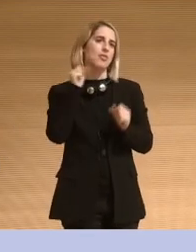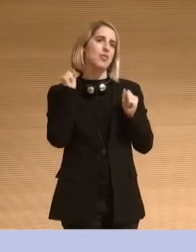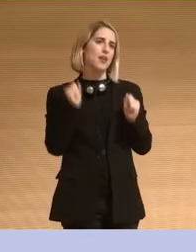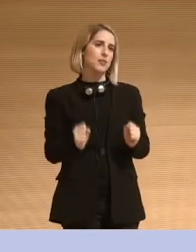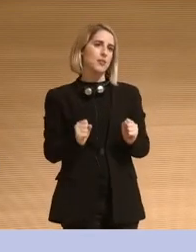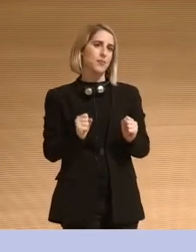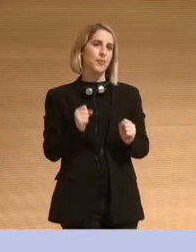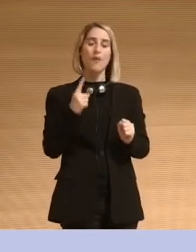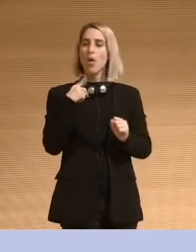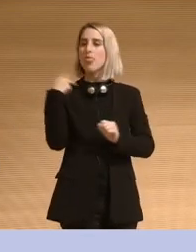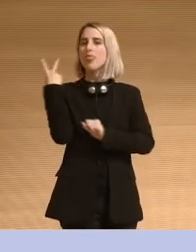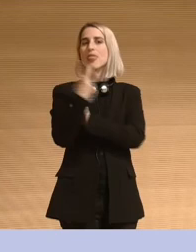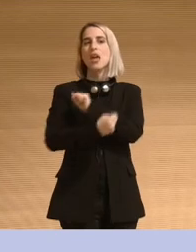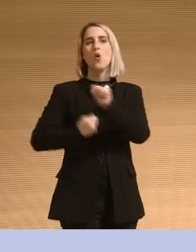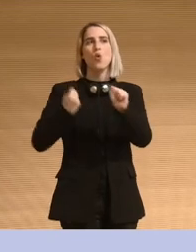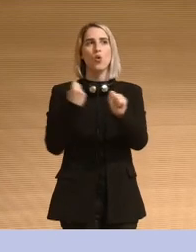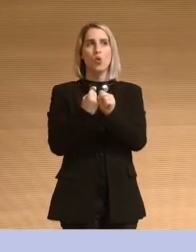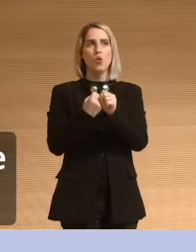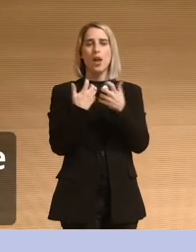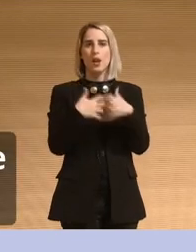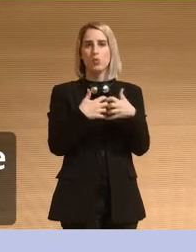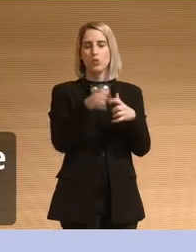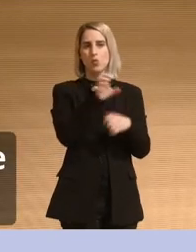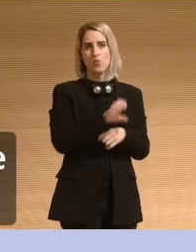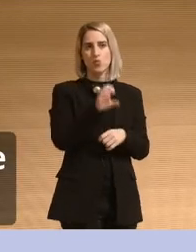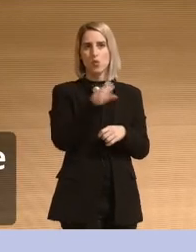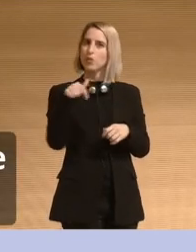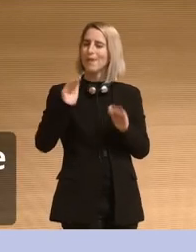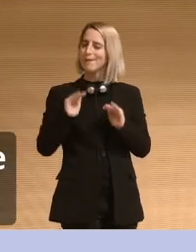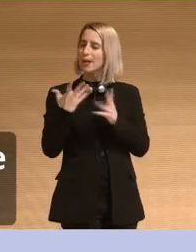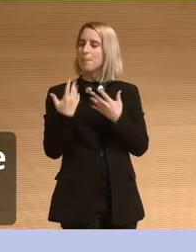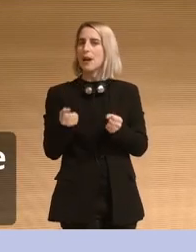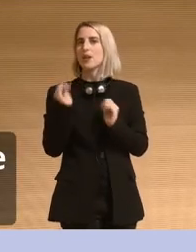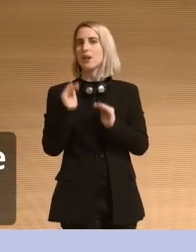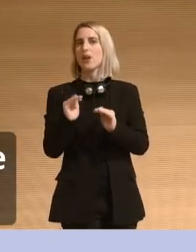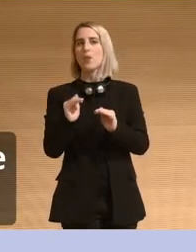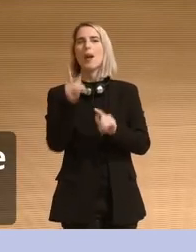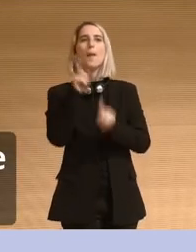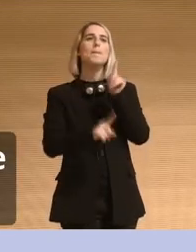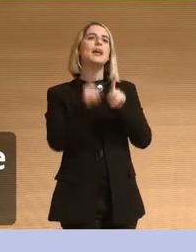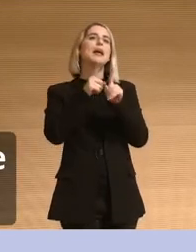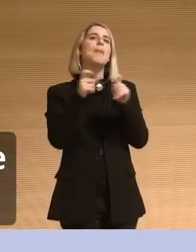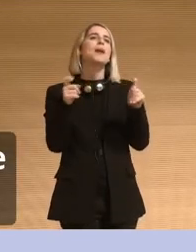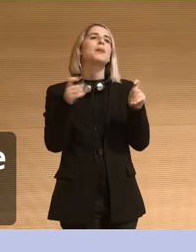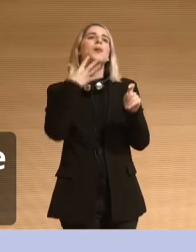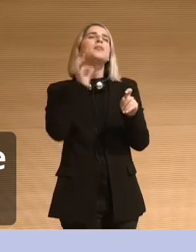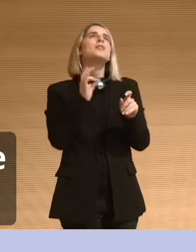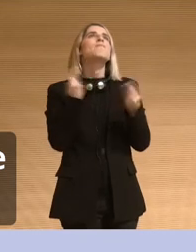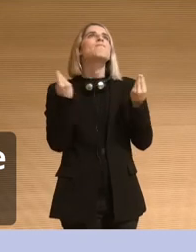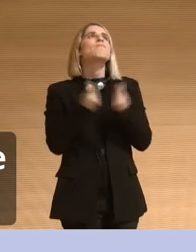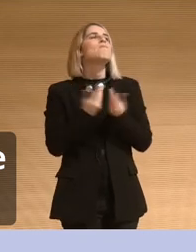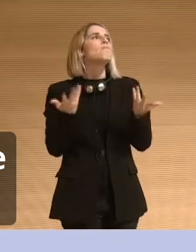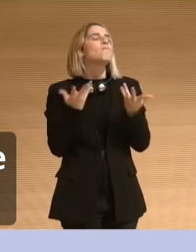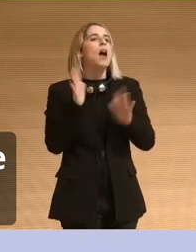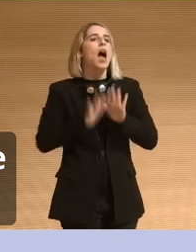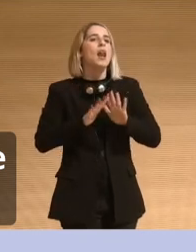που λειτουργήσε, γιατί ακόμα λειτουργεί, αλλά κάποια πράγματα ξέρουμε ότι μπορεί να είναι και εφήμερα. Είναι πιο πολύ